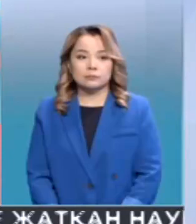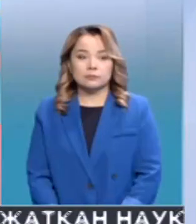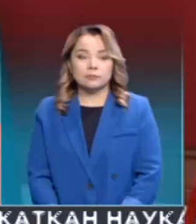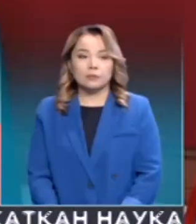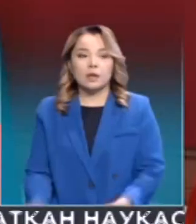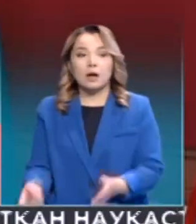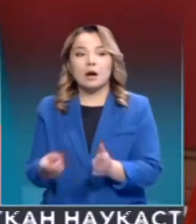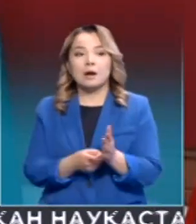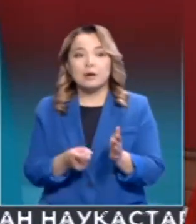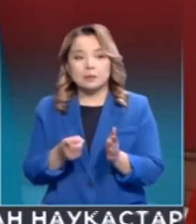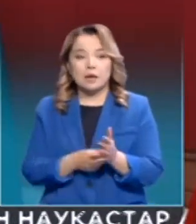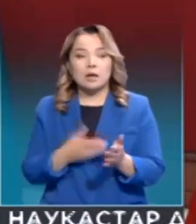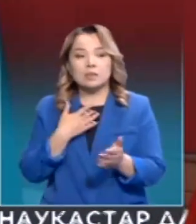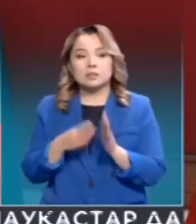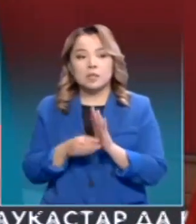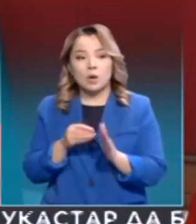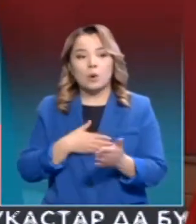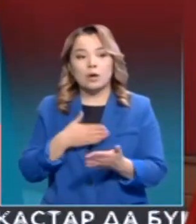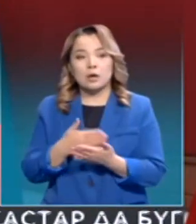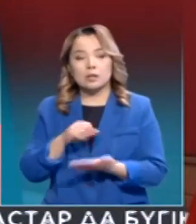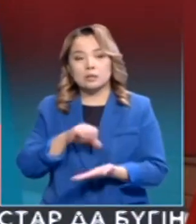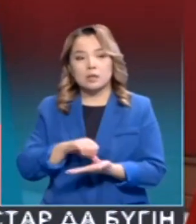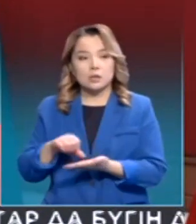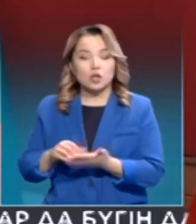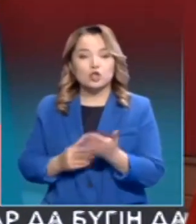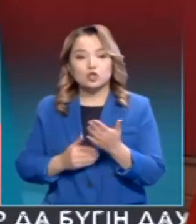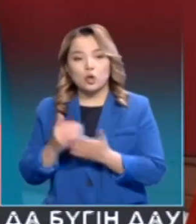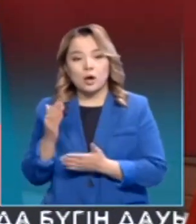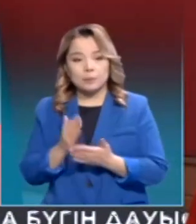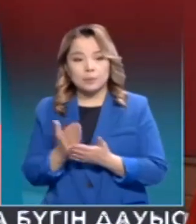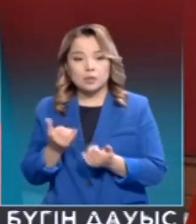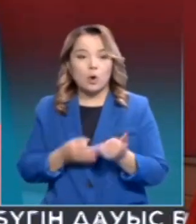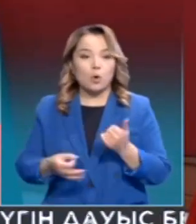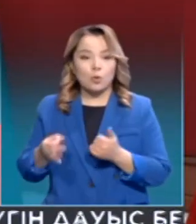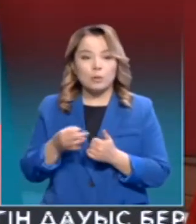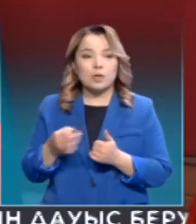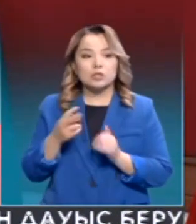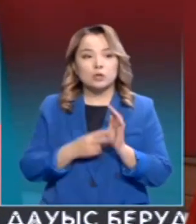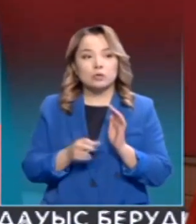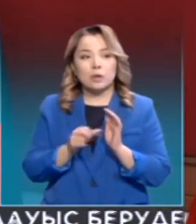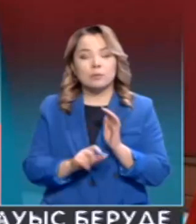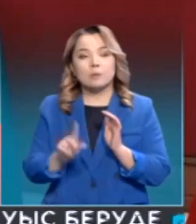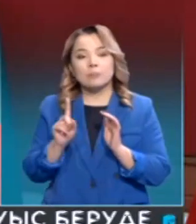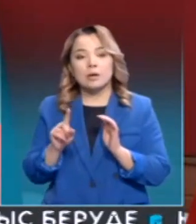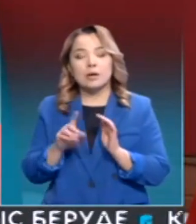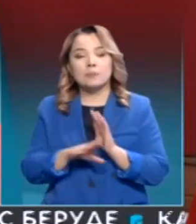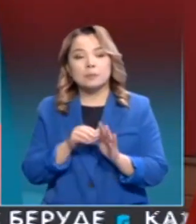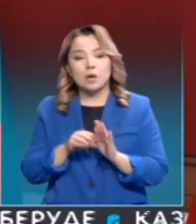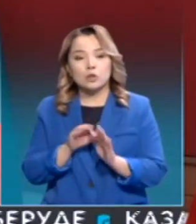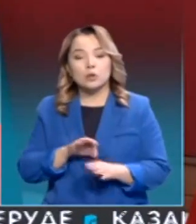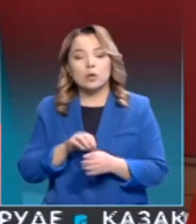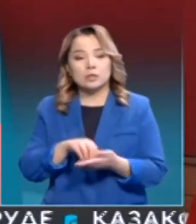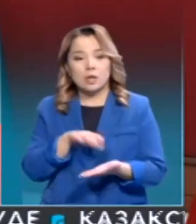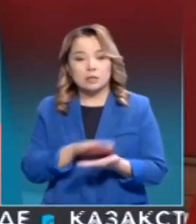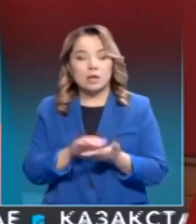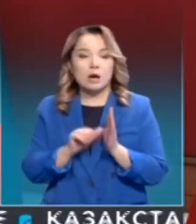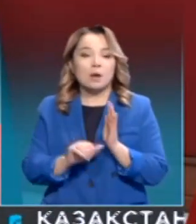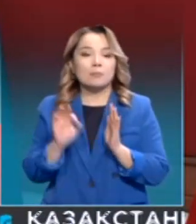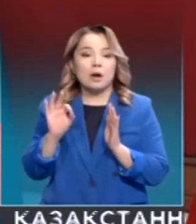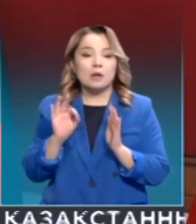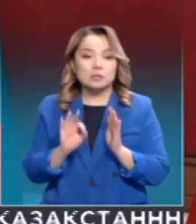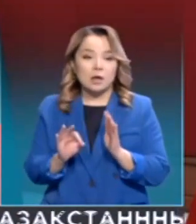Аягөз, қарағандылықтарында сайлауға белсенділігі жоғары болды. Облыс бойынша 761 мыңнан астам сайлаушы тіркелген. Соның